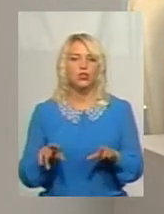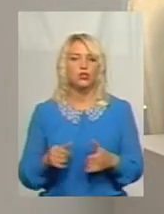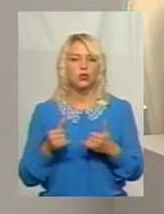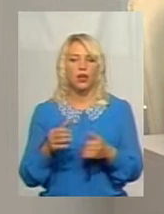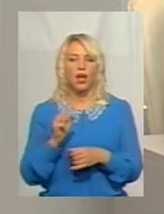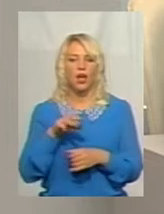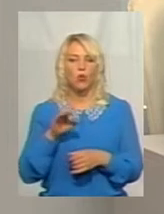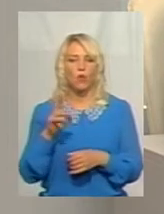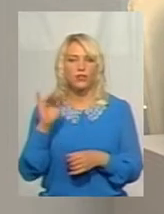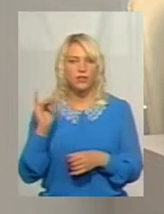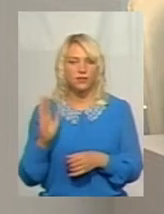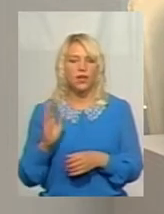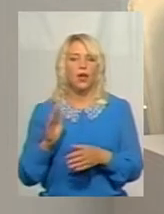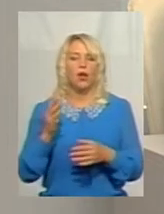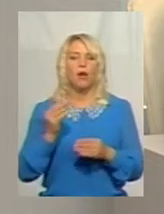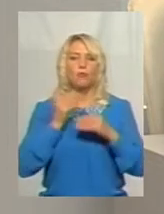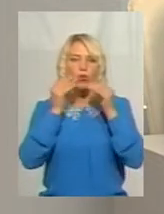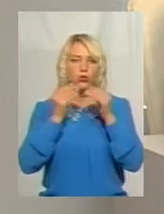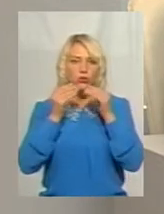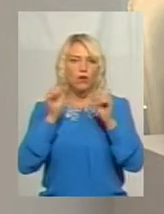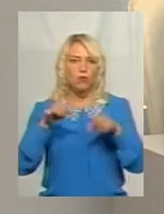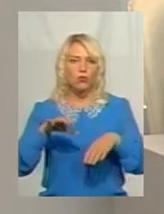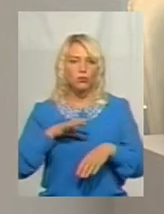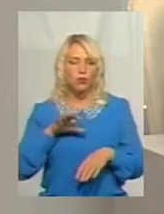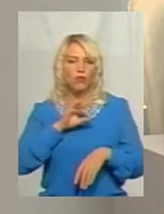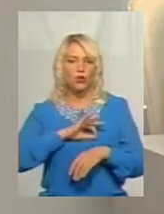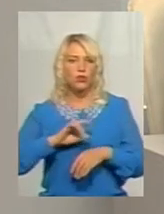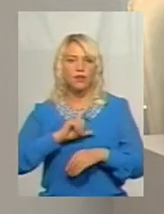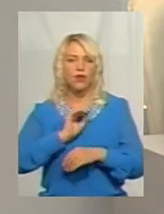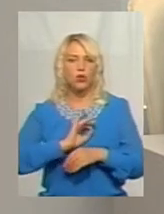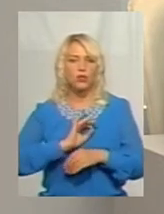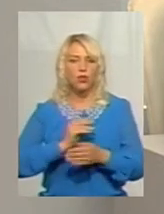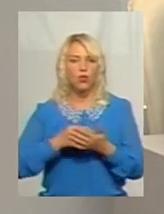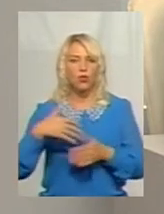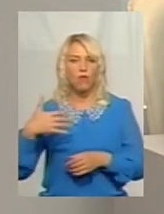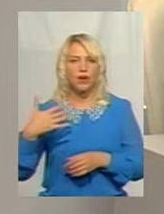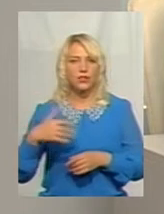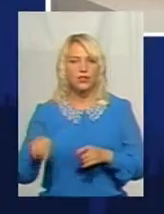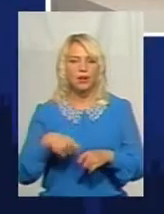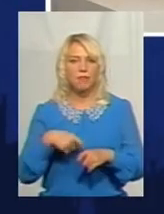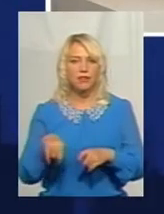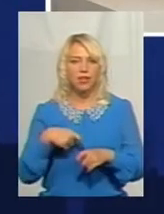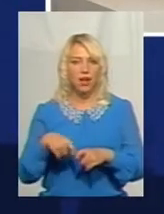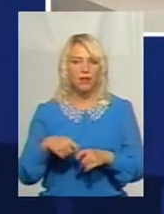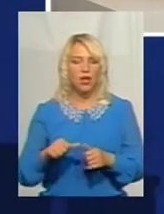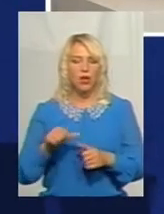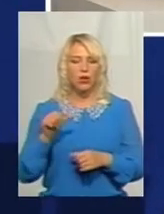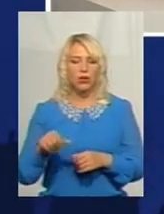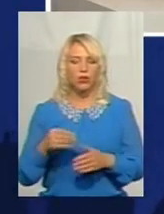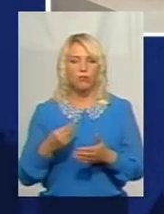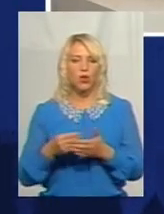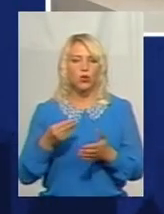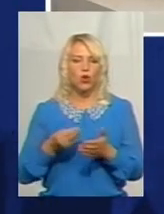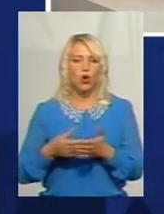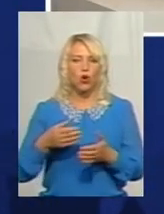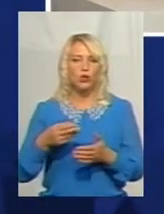атовців протезування може бути використано з використанням дороговартісних матеріалів, крім дорогоцінних